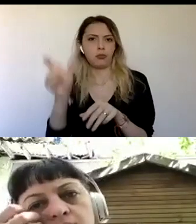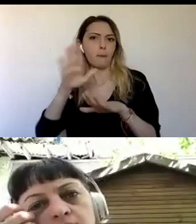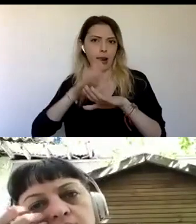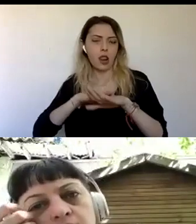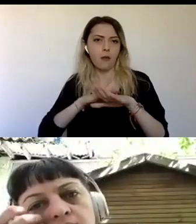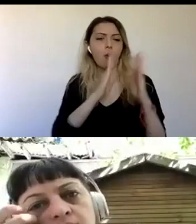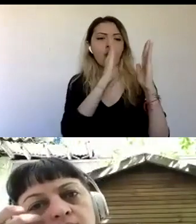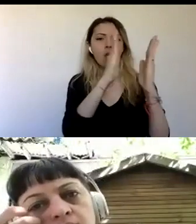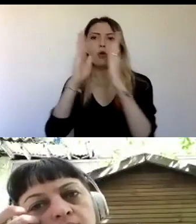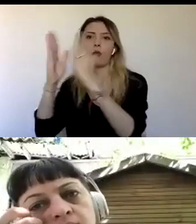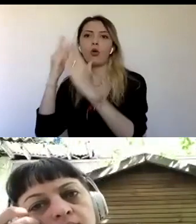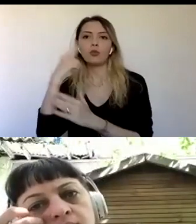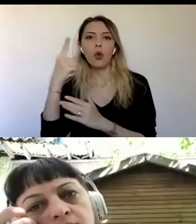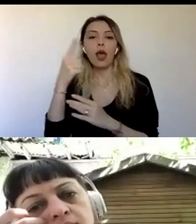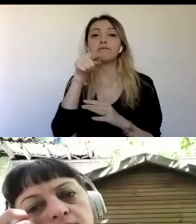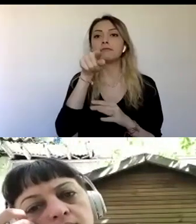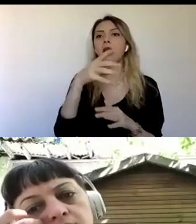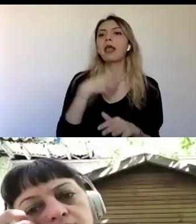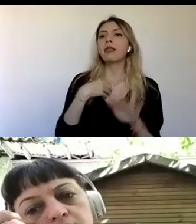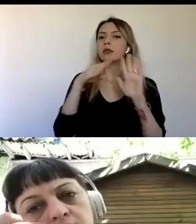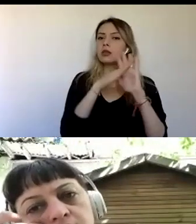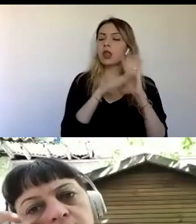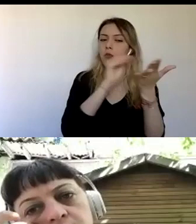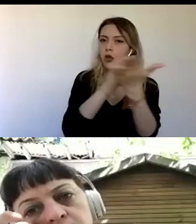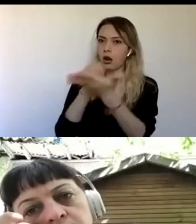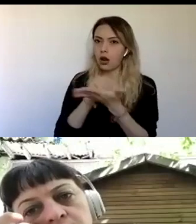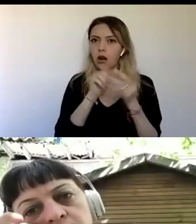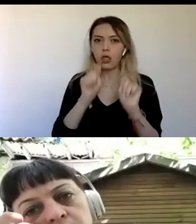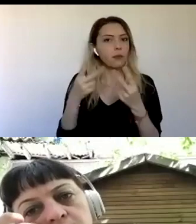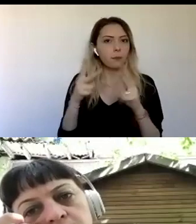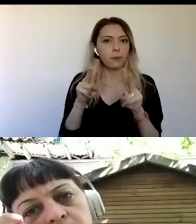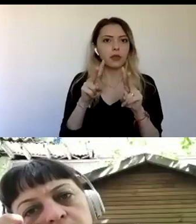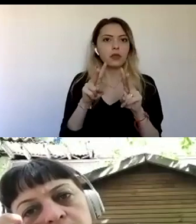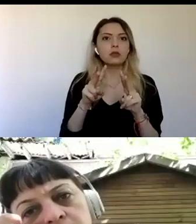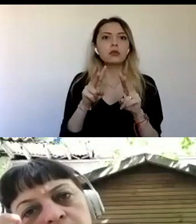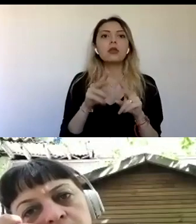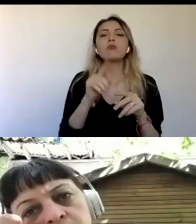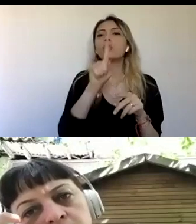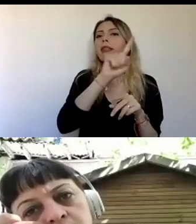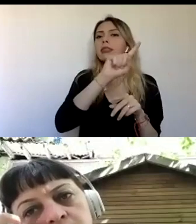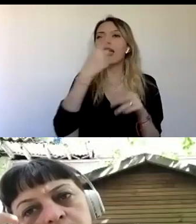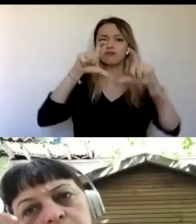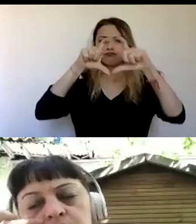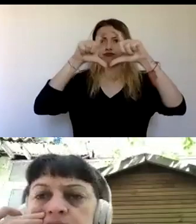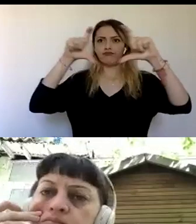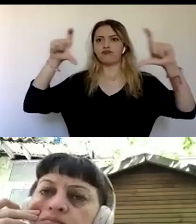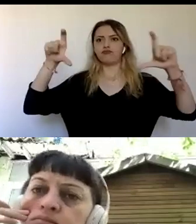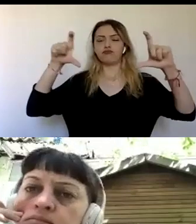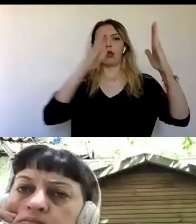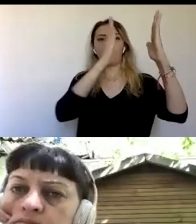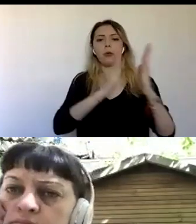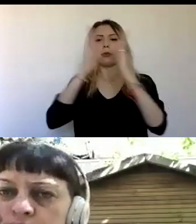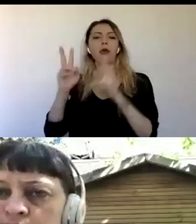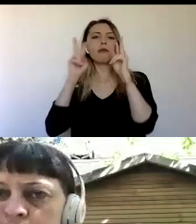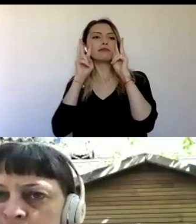alan diye oluşturdum. Twitter listesini ekledim. Ve buradan da bu alandaki bütün paylaşımları görebilirim. Ya da Google'da olduğu